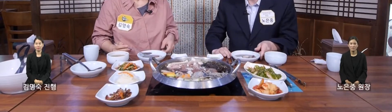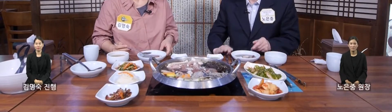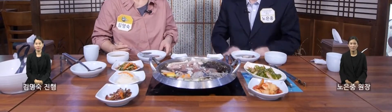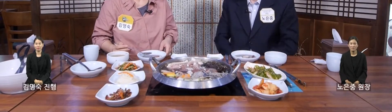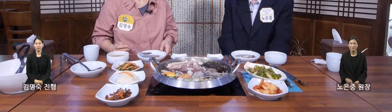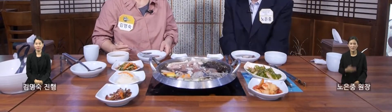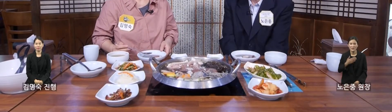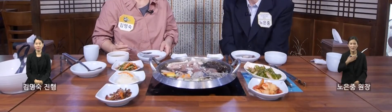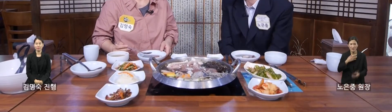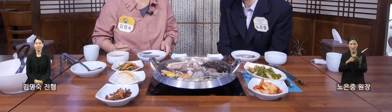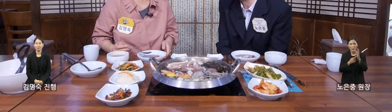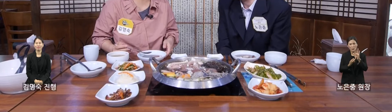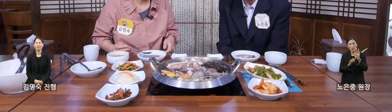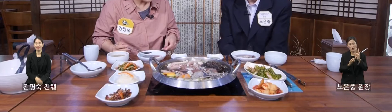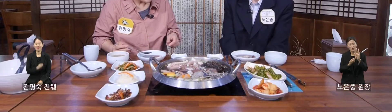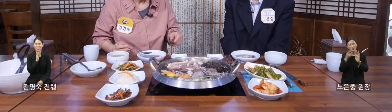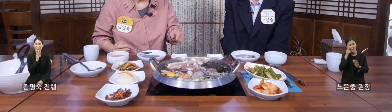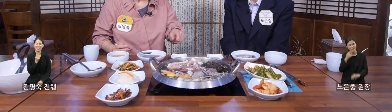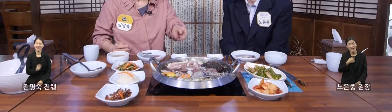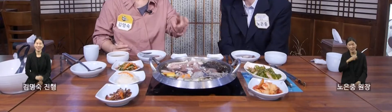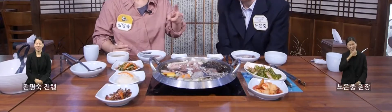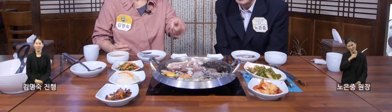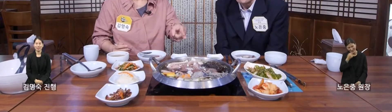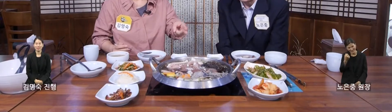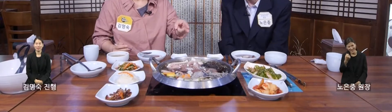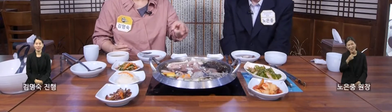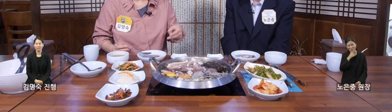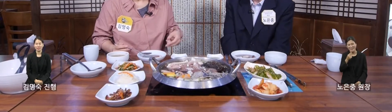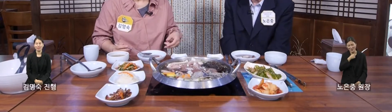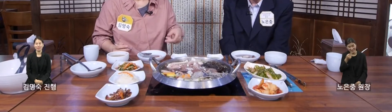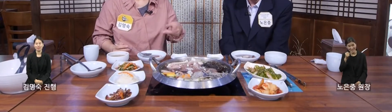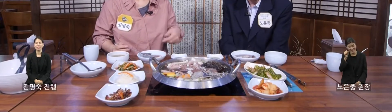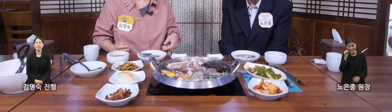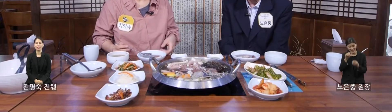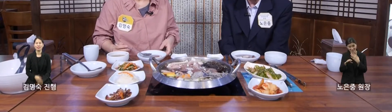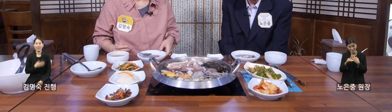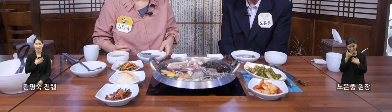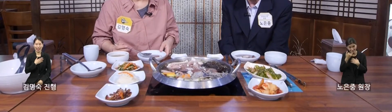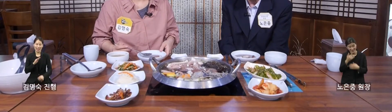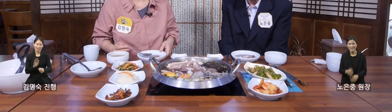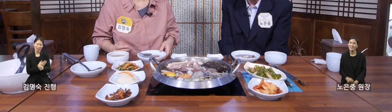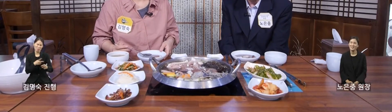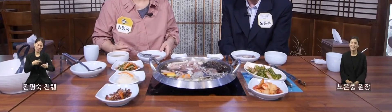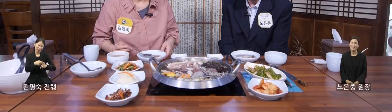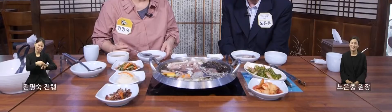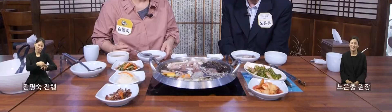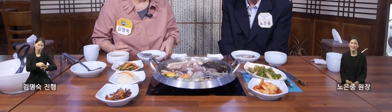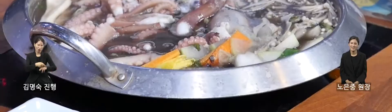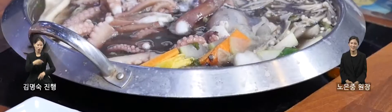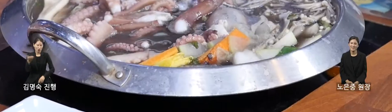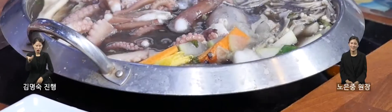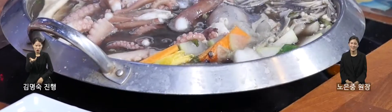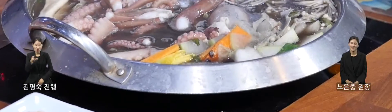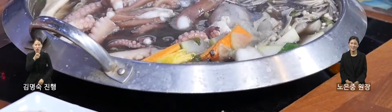제가 표현을 잘 못 해보는데 정말 맛있다. 맛있다로만 대답하면 되는 거죠? 예. 잘못 잘라가지고 국물이